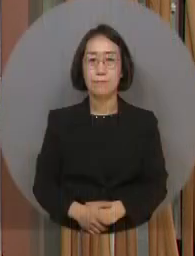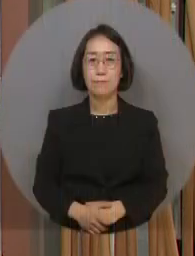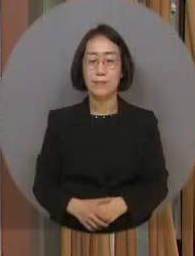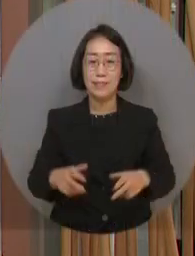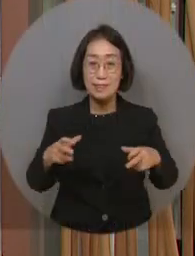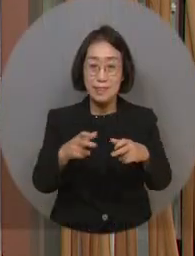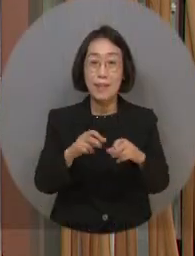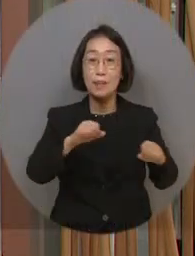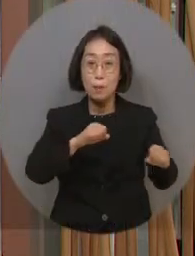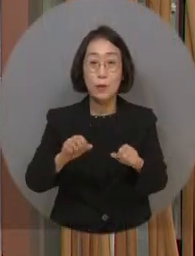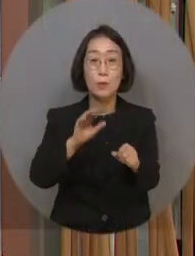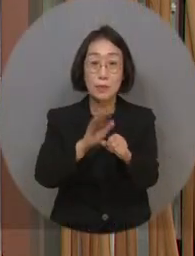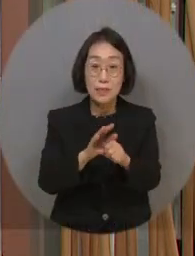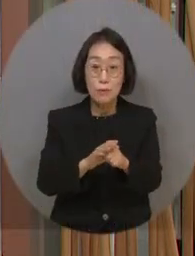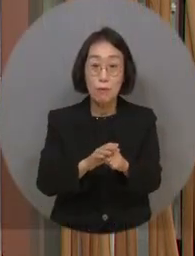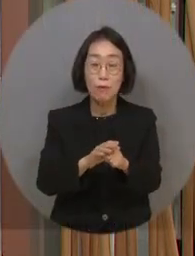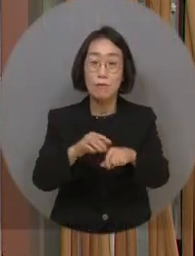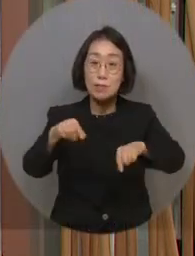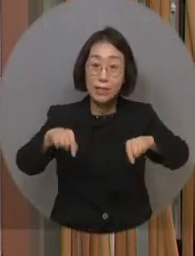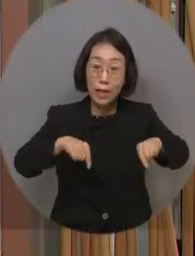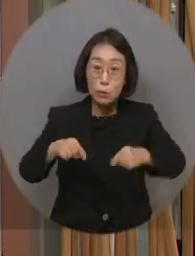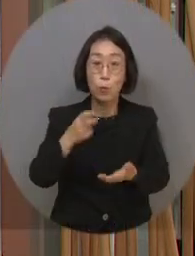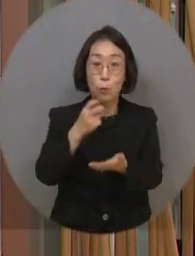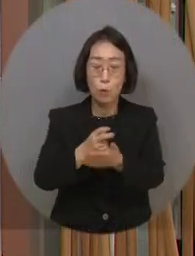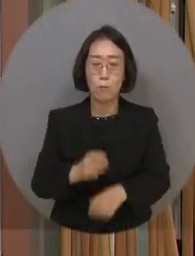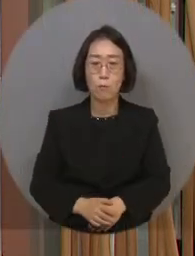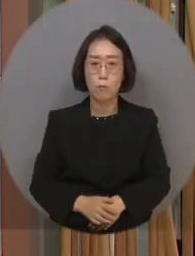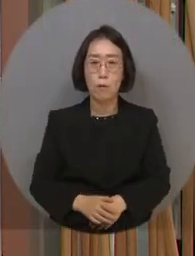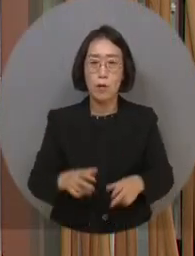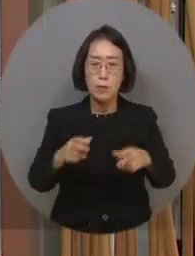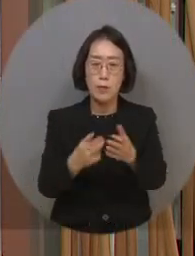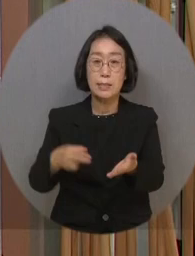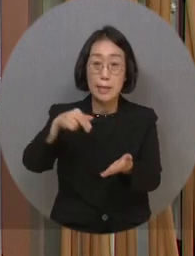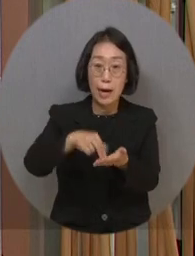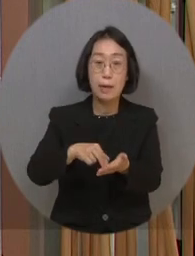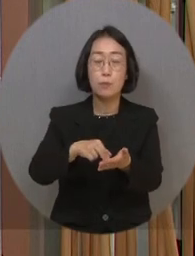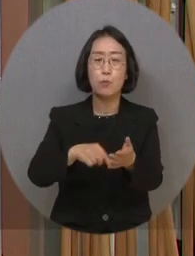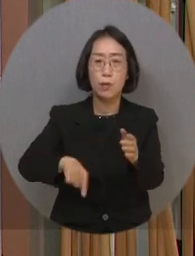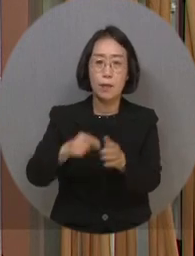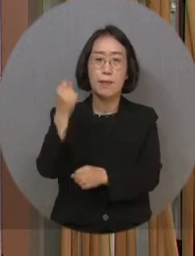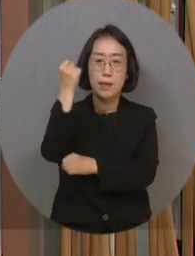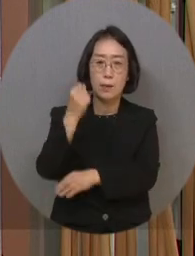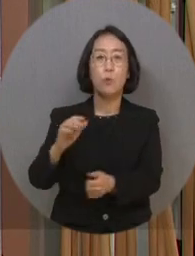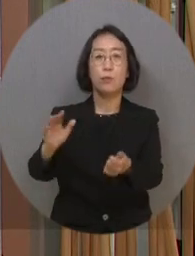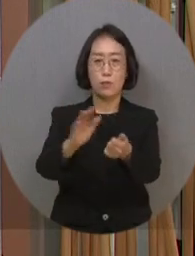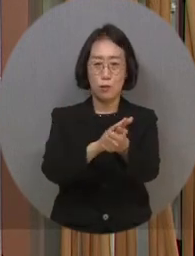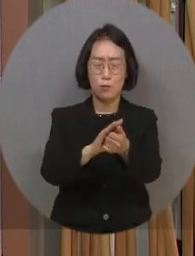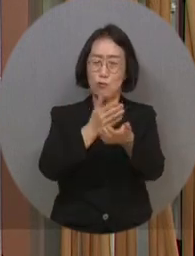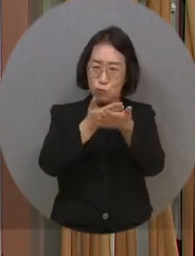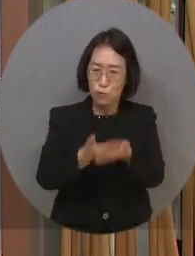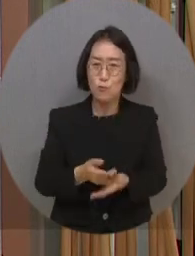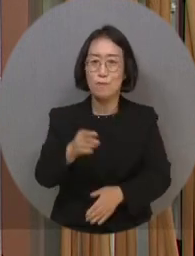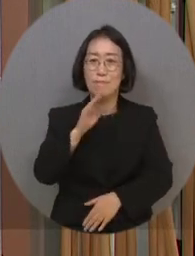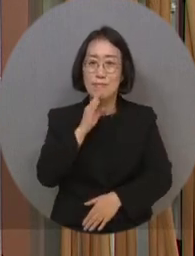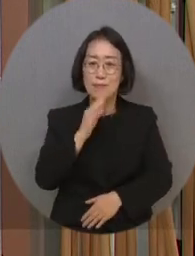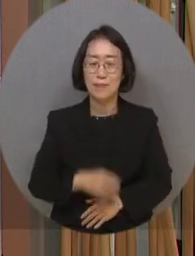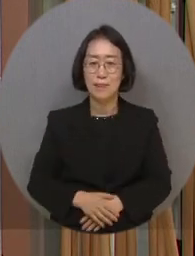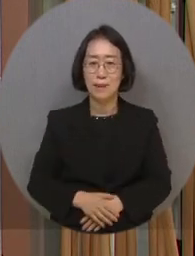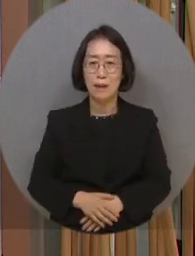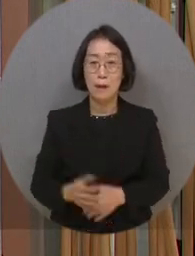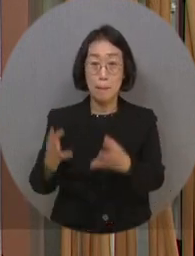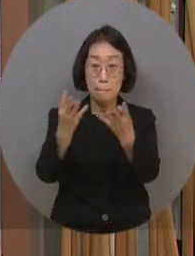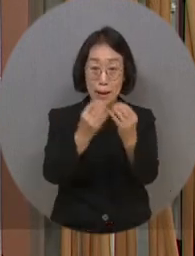장애인 활동지원 제도는 그동안 장애인 자립을 위한 기본 서비스로 자리를 잡고 있습니다. 그만큼 많은